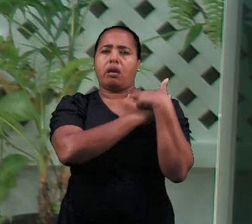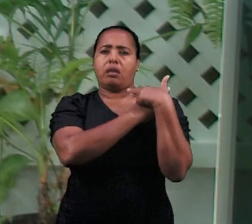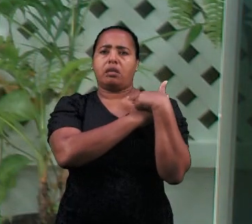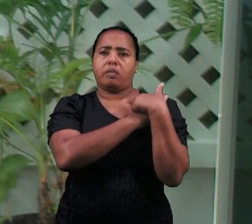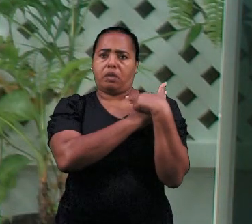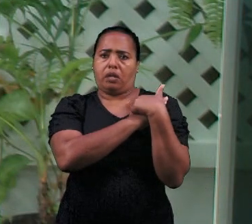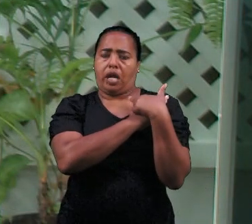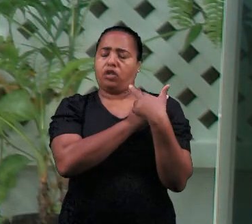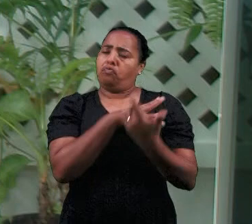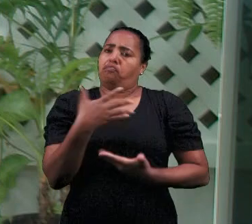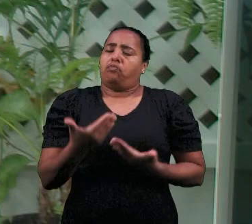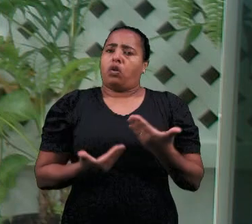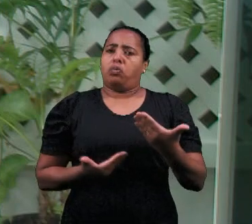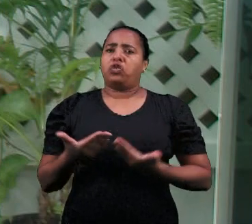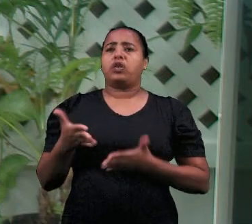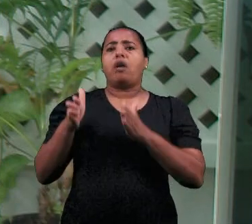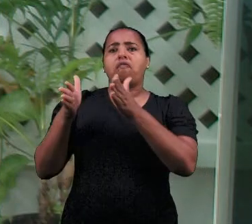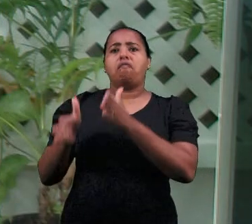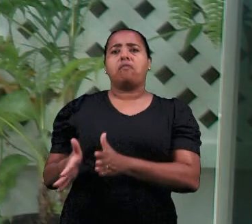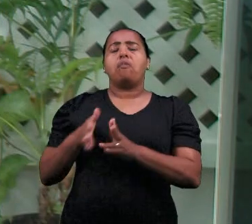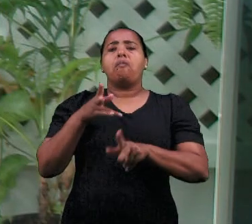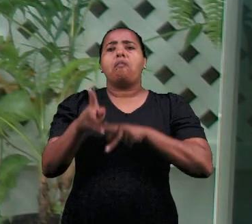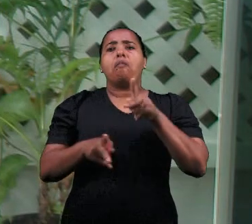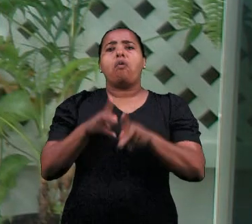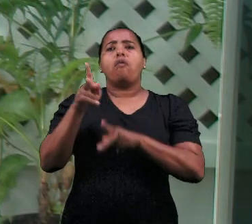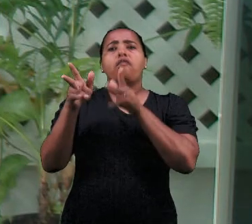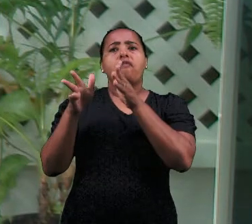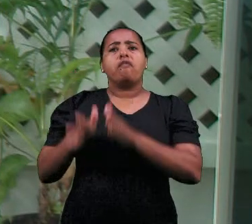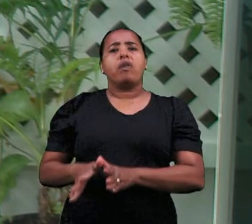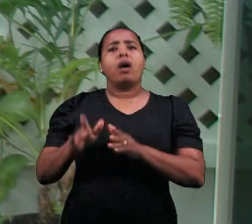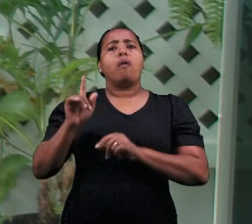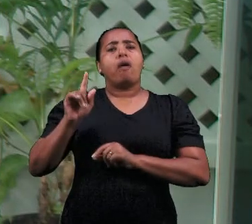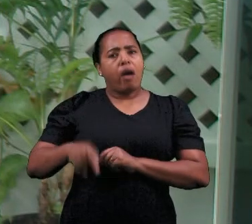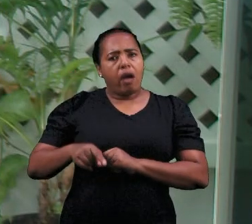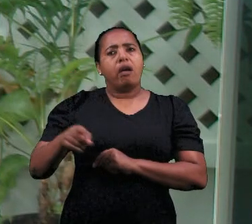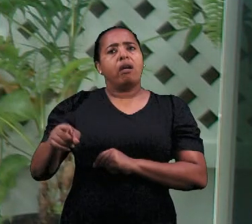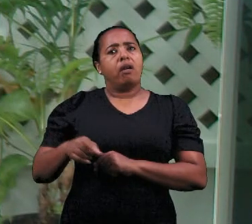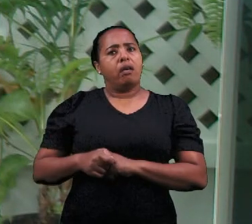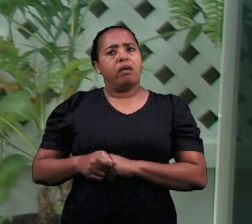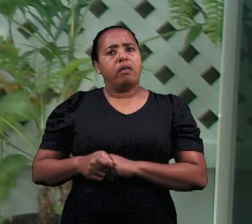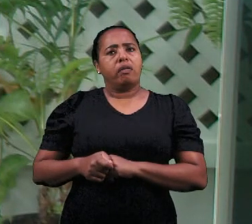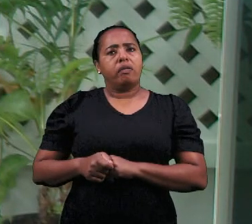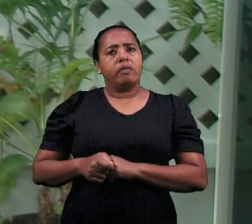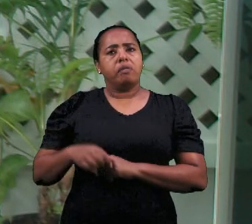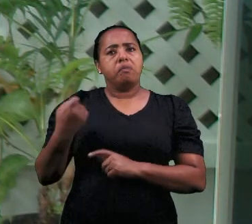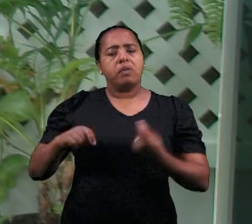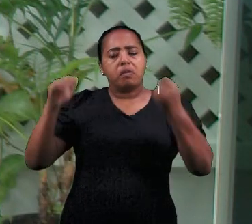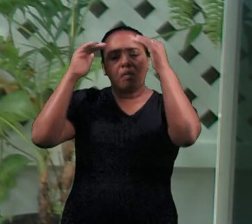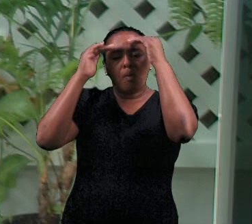l'abîme. Donc notre fonction, notre position comme Église